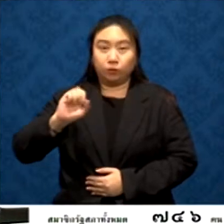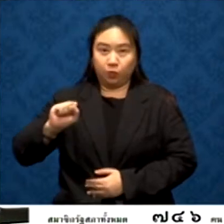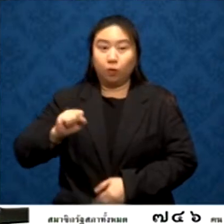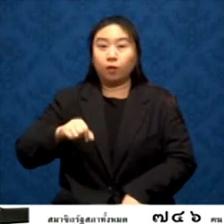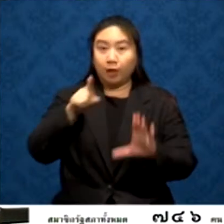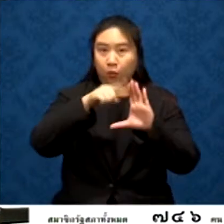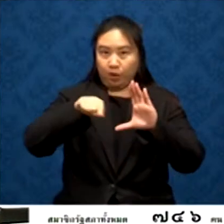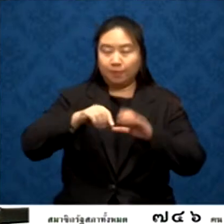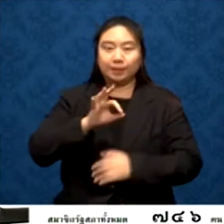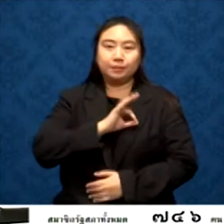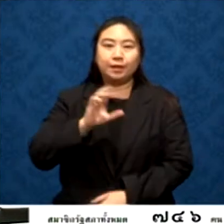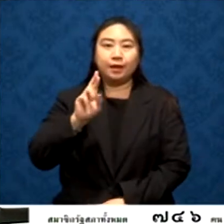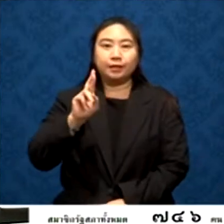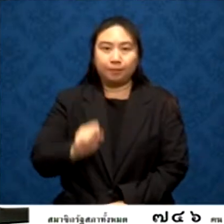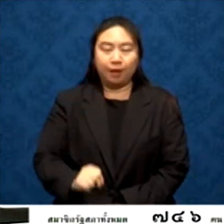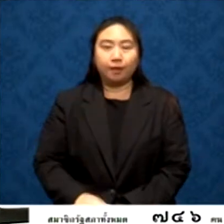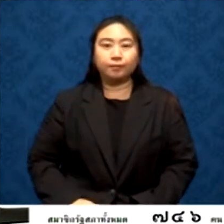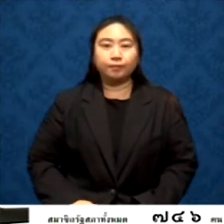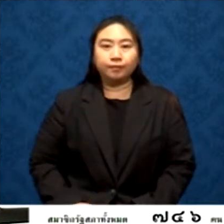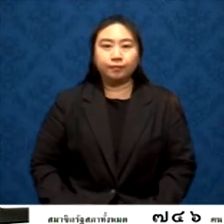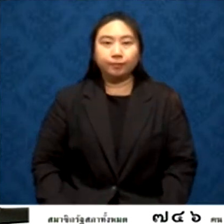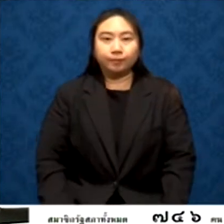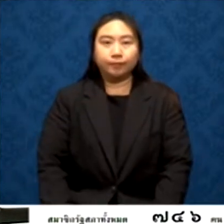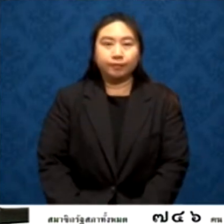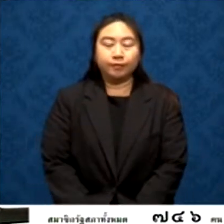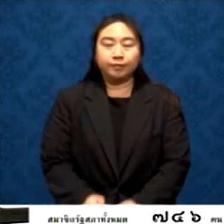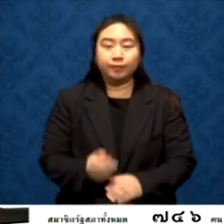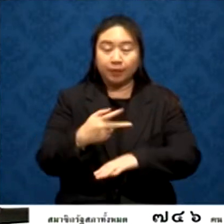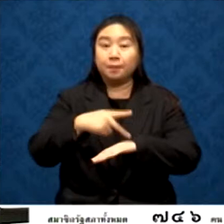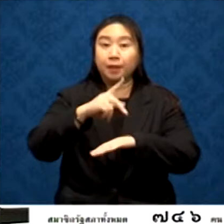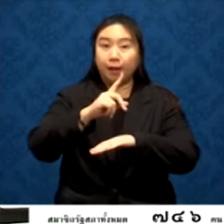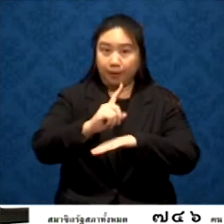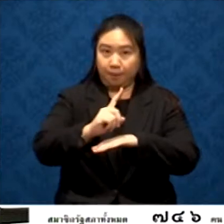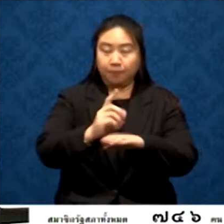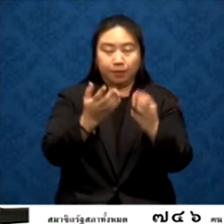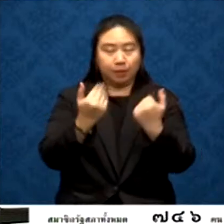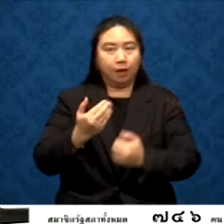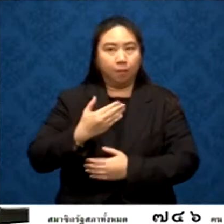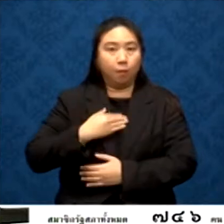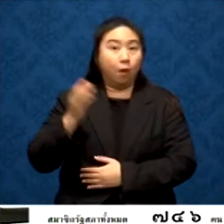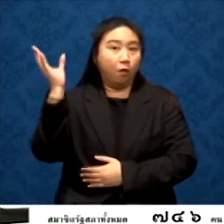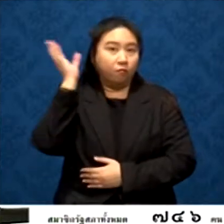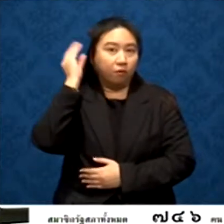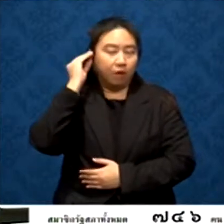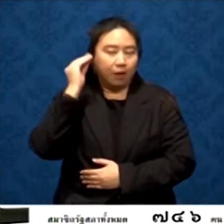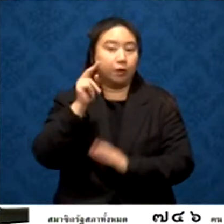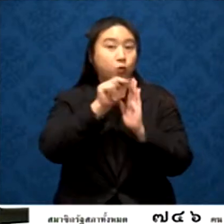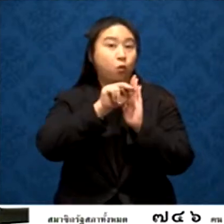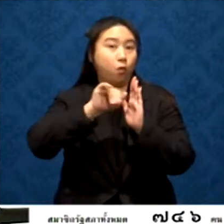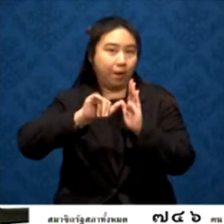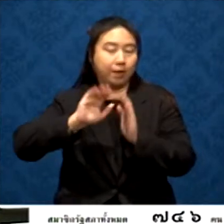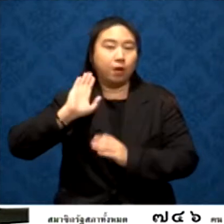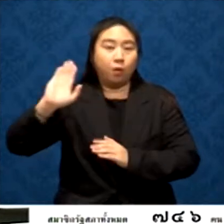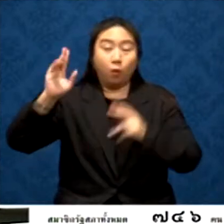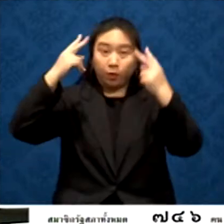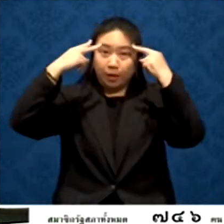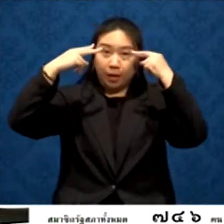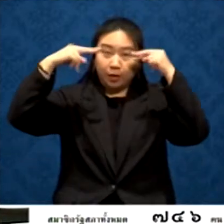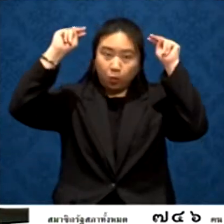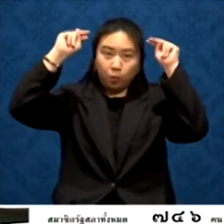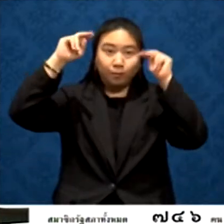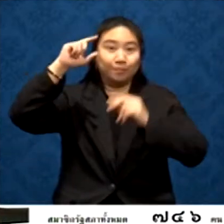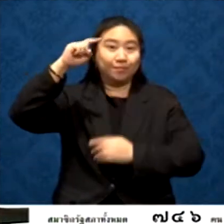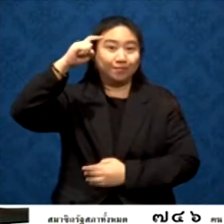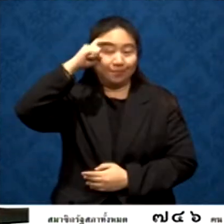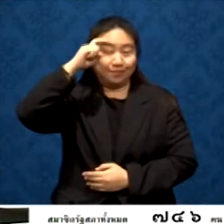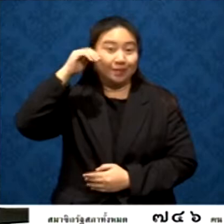าท่านประธานครับหลังจากที่ได้ฟังนโยบายของท่านนายกรัฐมนตรีเศรษฐาที่